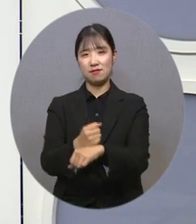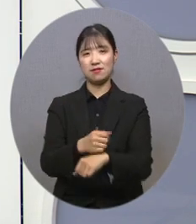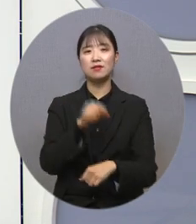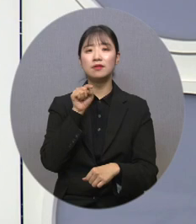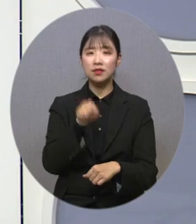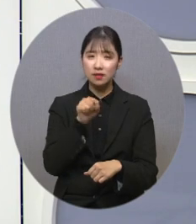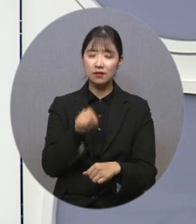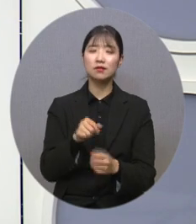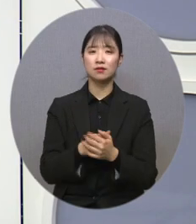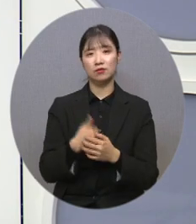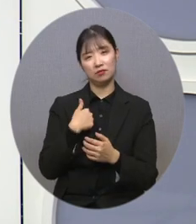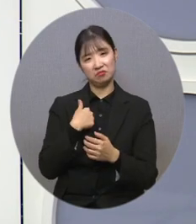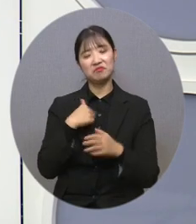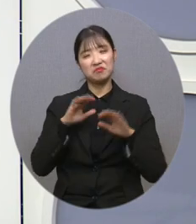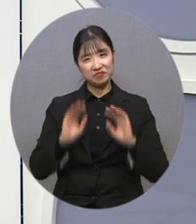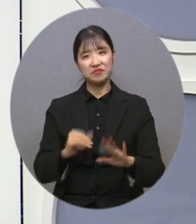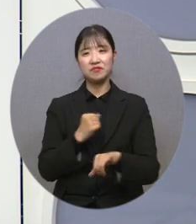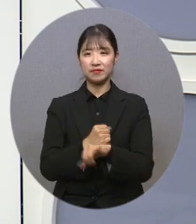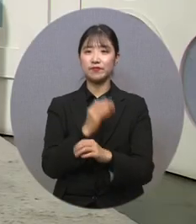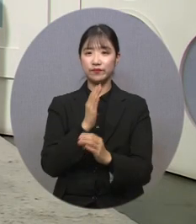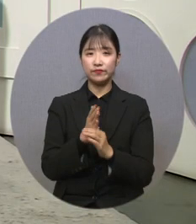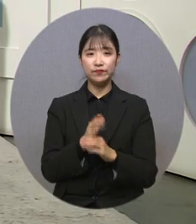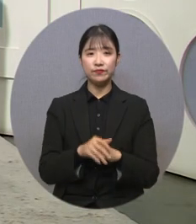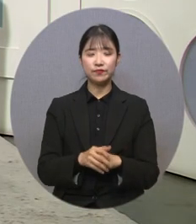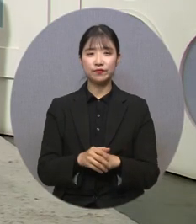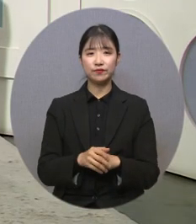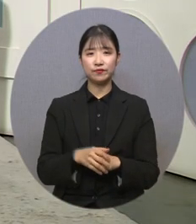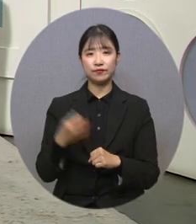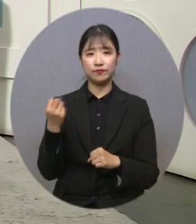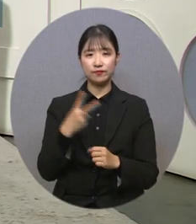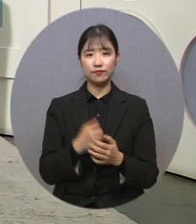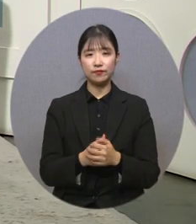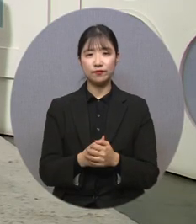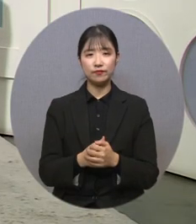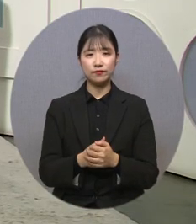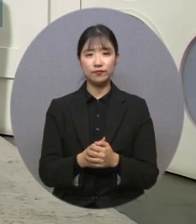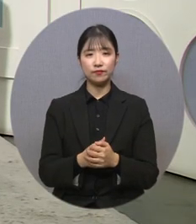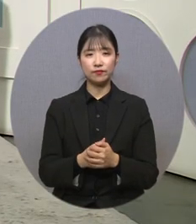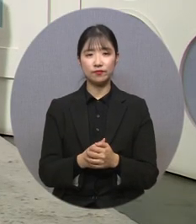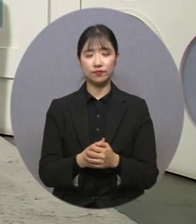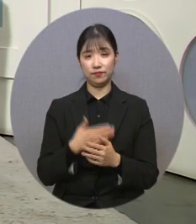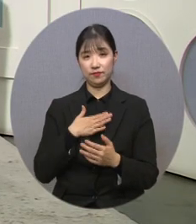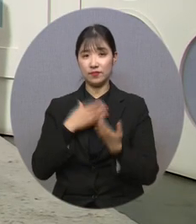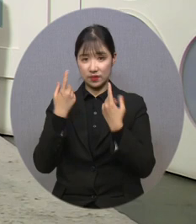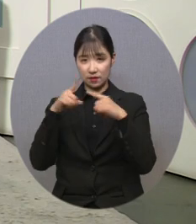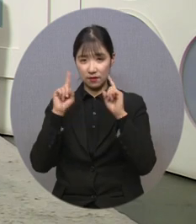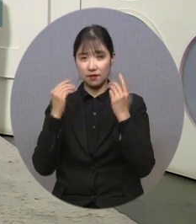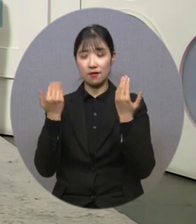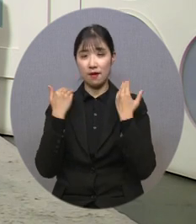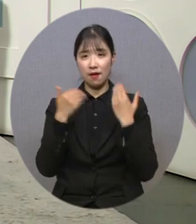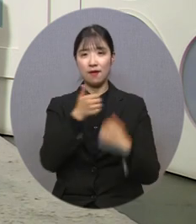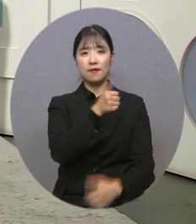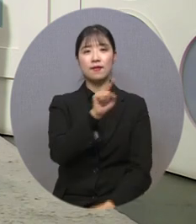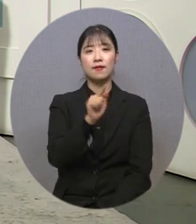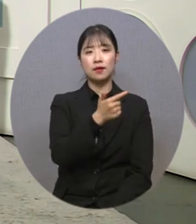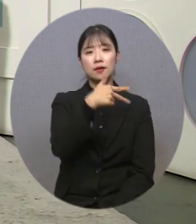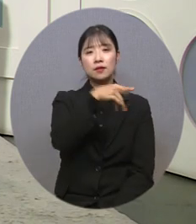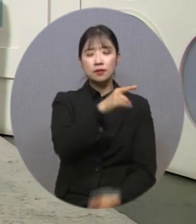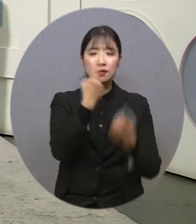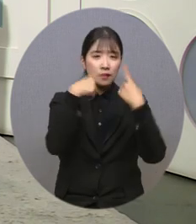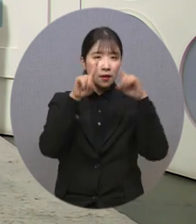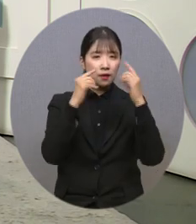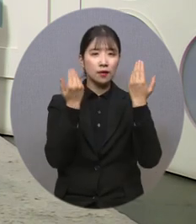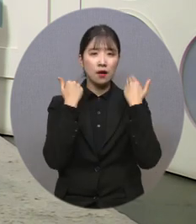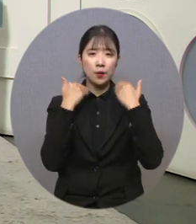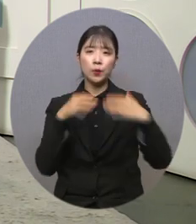이러한 시도도 저희가 하고 있고요. 또 우리 대학이 그 한세